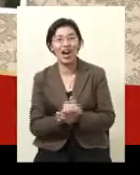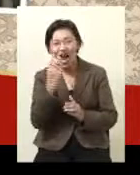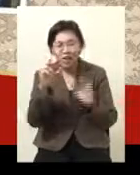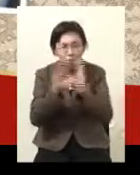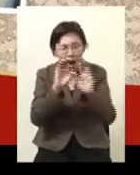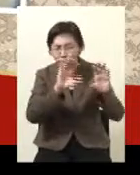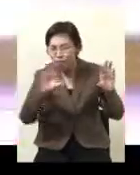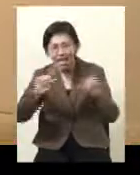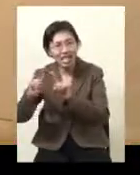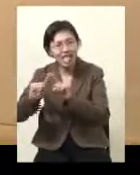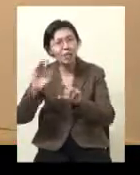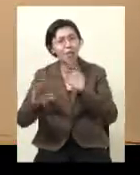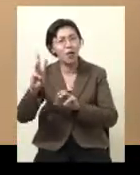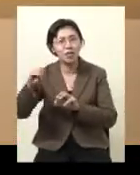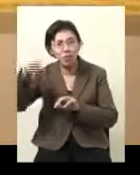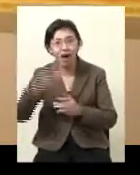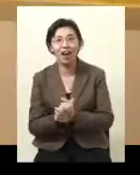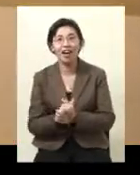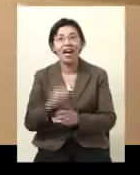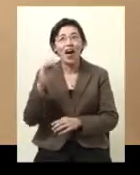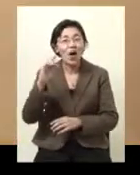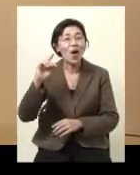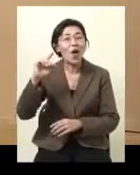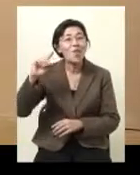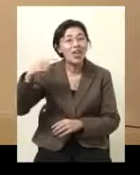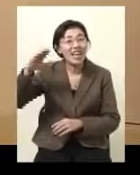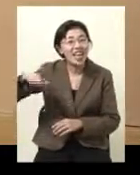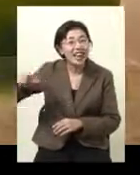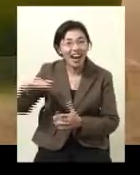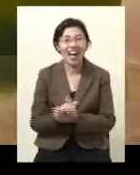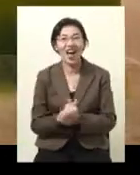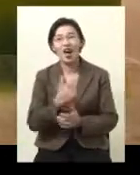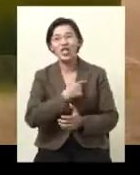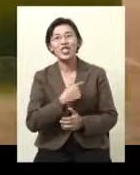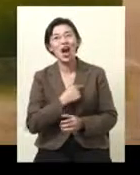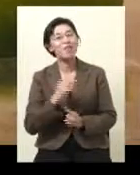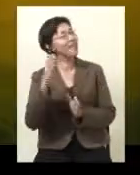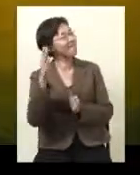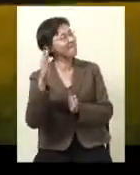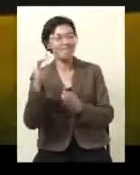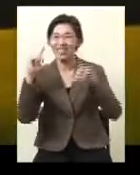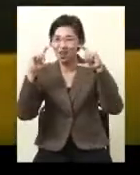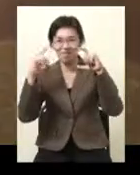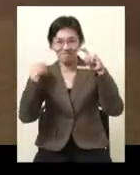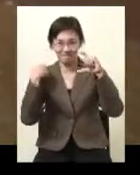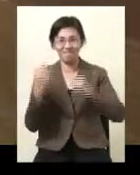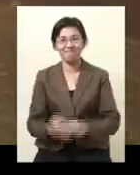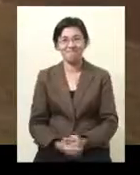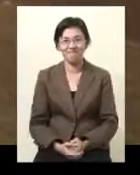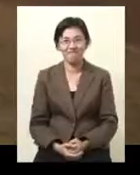ชมกว่า60ภาพคุณผู้ชมดูสิคะขนาดน้องโบตันของเรายังดูชอบถ่ายรูป3มิติเลยค่ะ